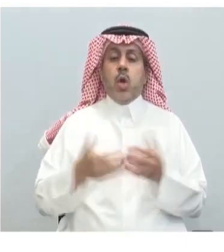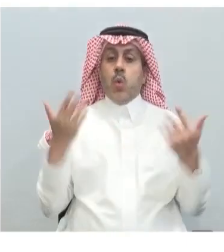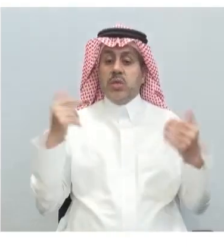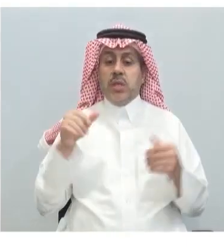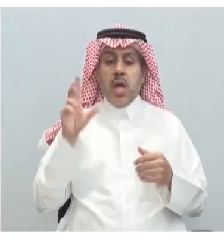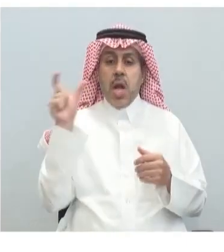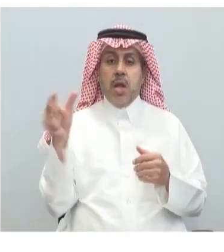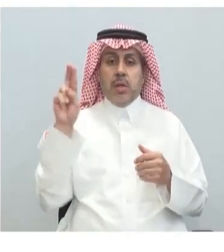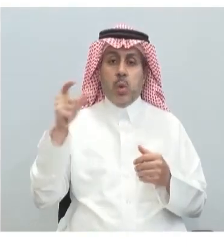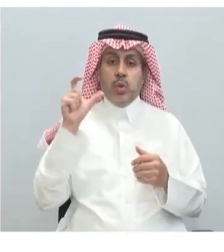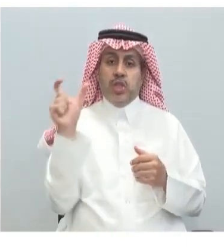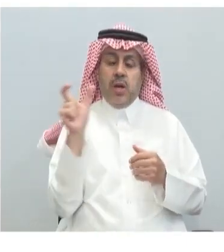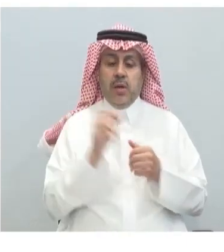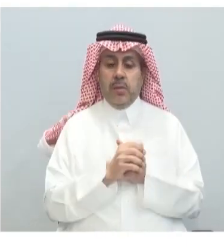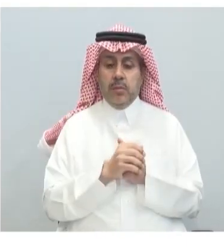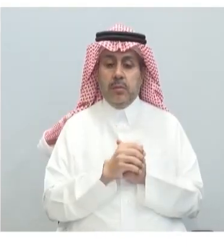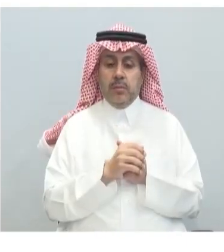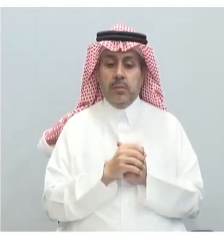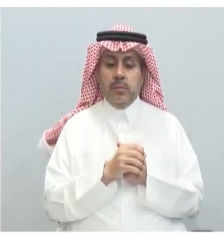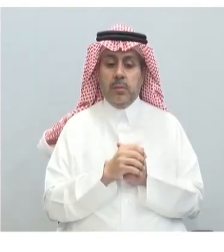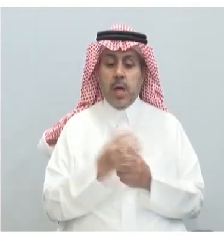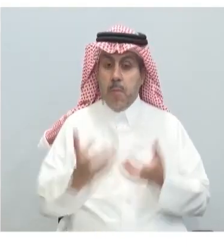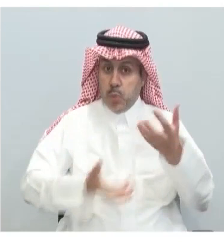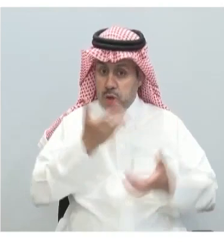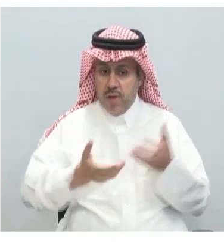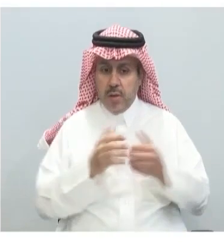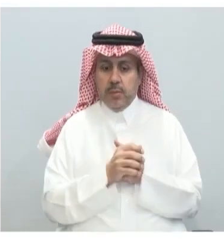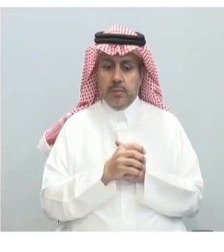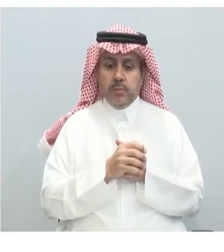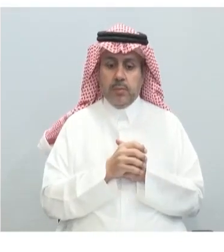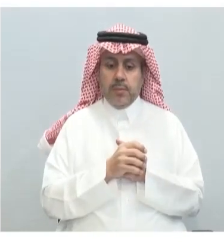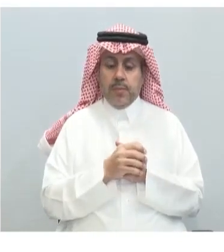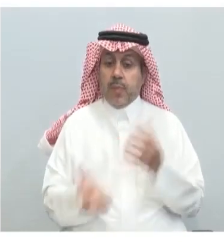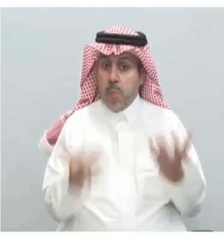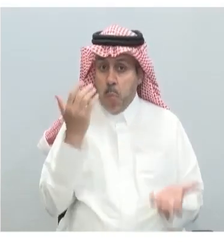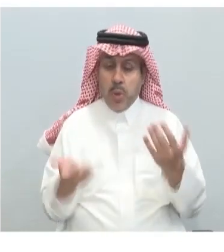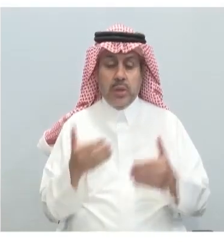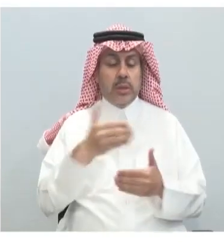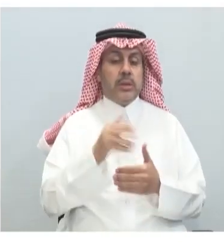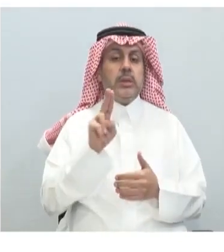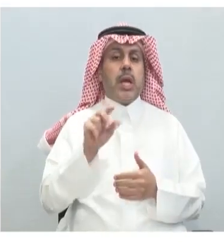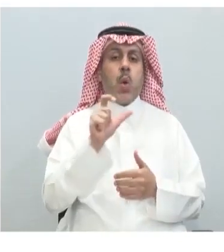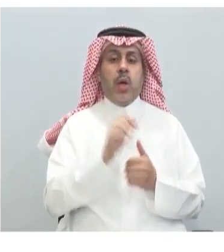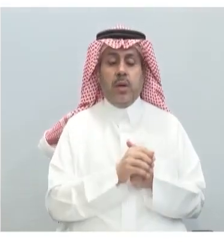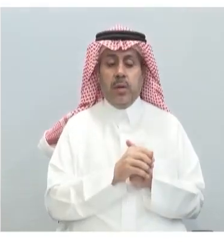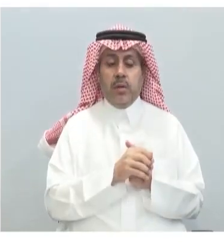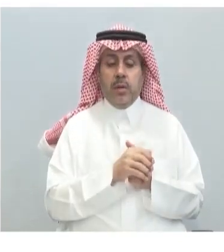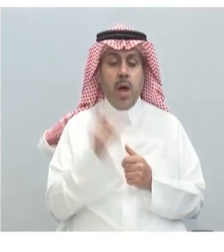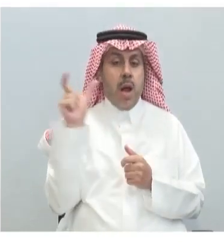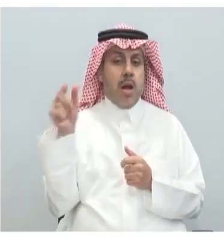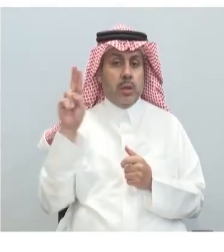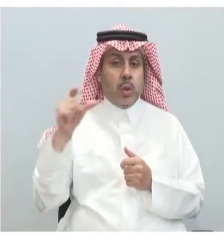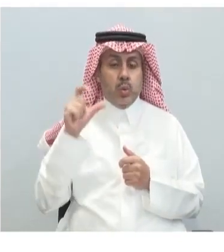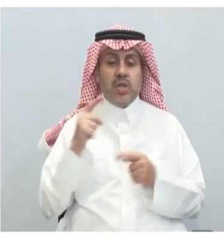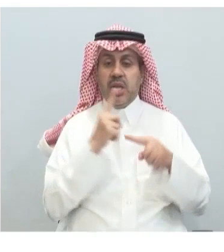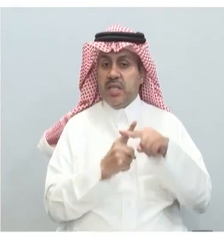النيتروجين لاحظ هنا هذا هو متفاعل اذا معادله تكوينه ستكون نيتروجين